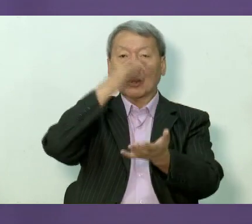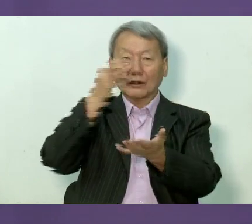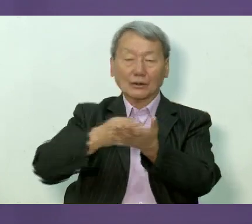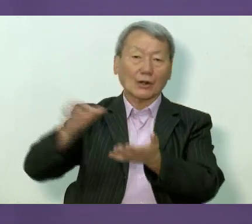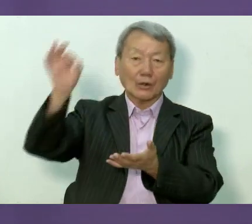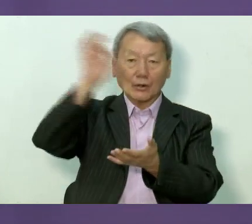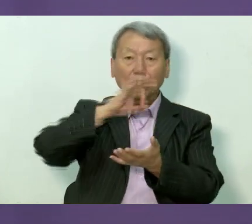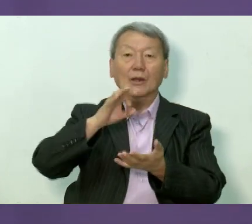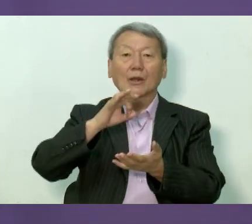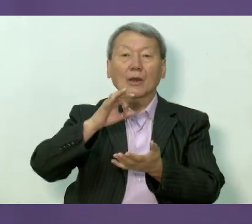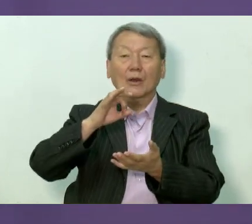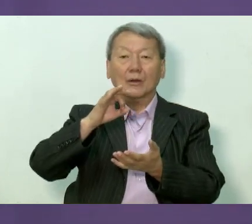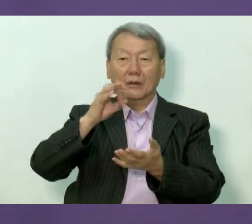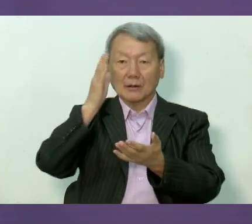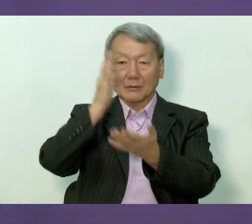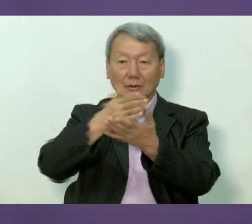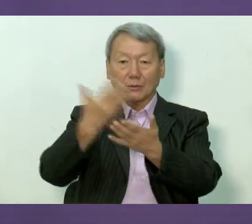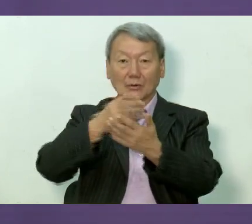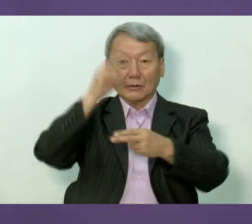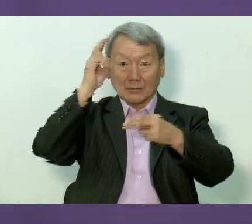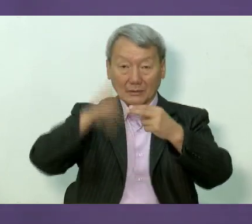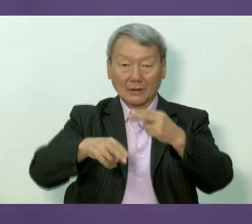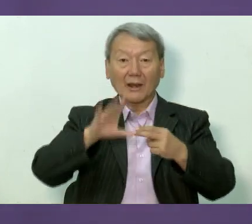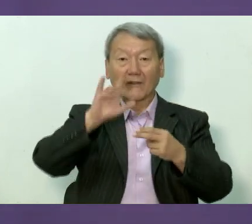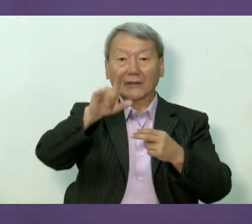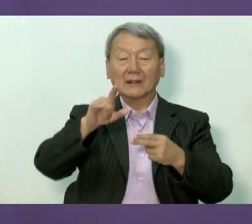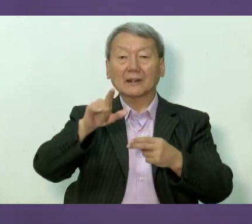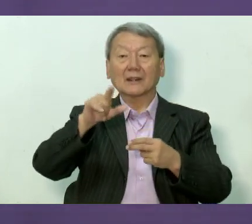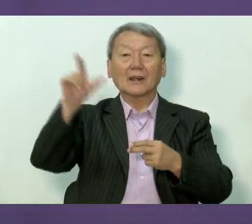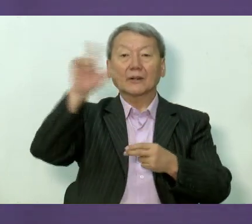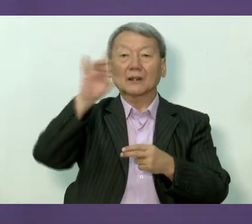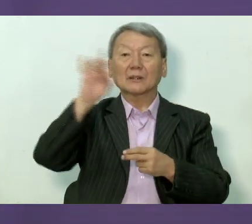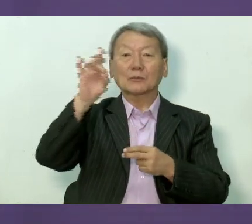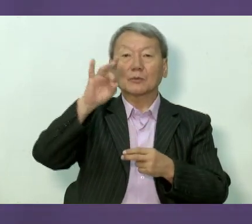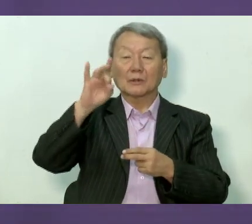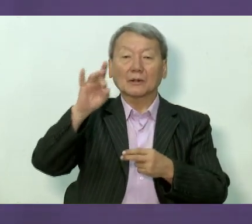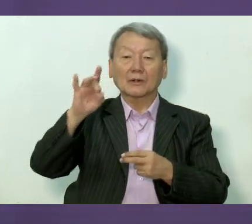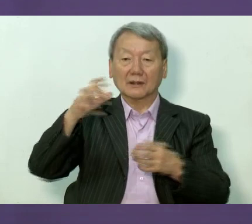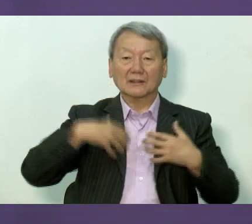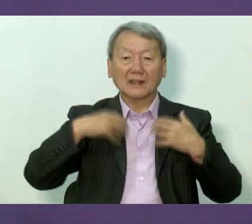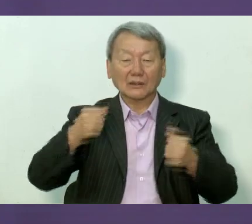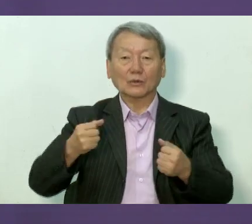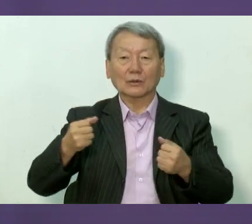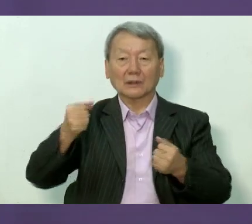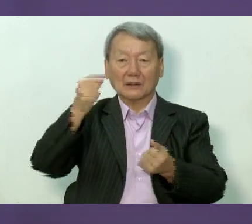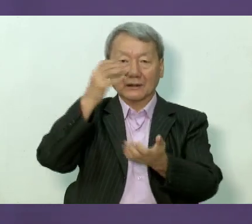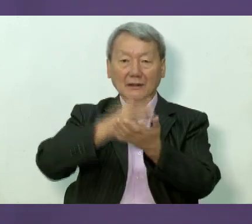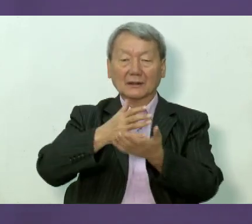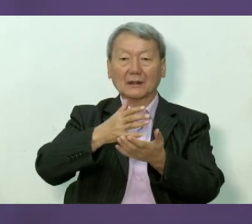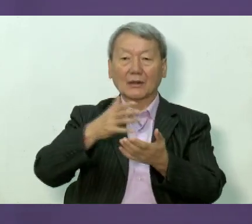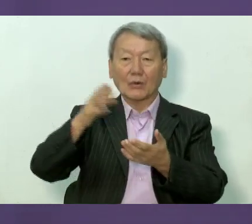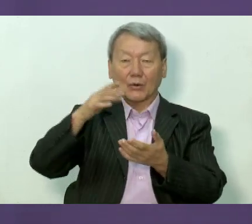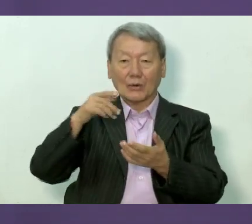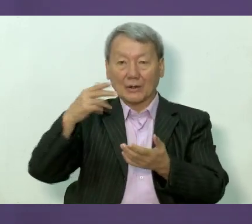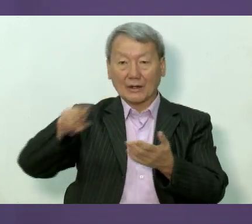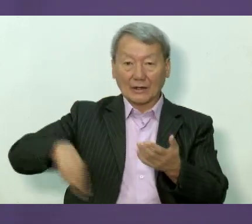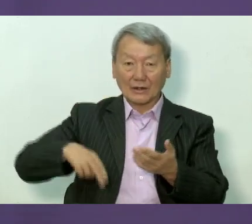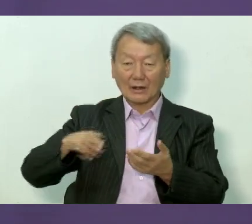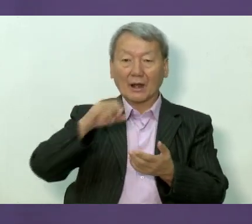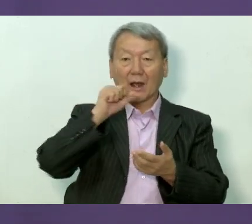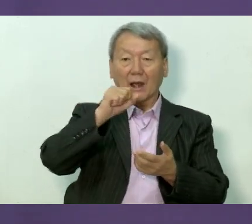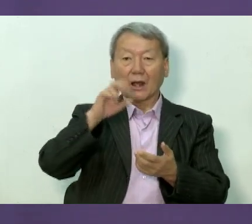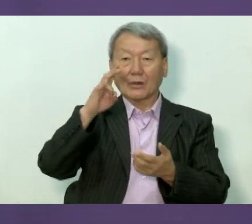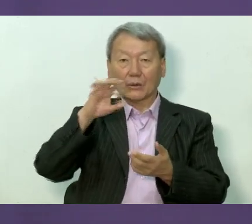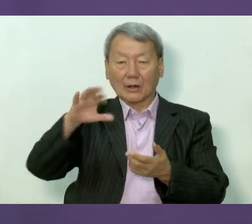празборборындағы брифингте ұшыныменен джейін тұқтайыз. Сіздерге Республикалық дейін солықты үшінді ұжына коммуникация борборының директорі